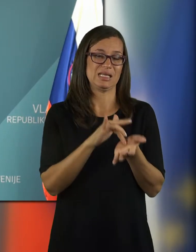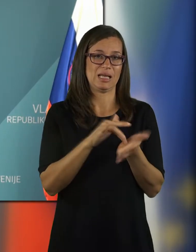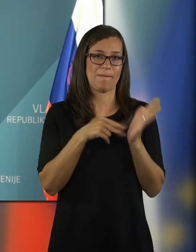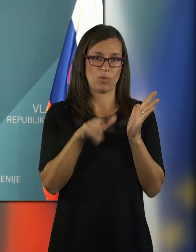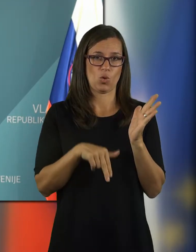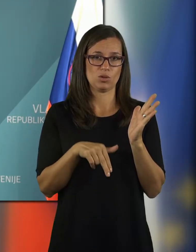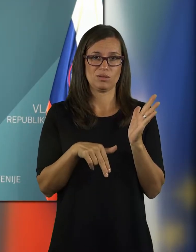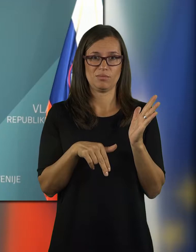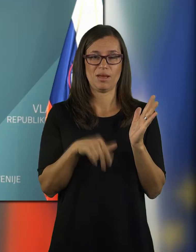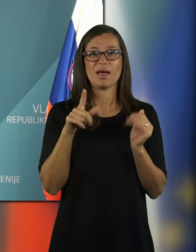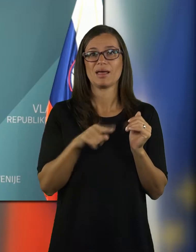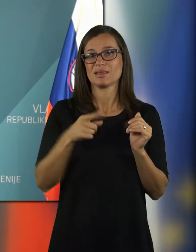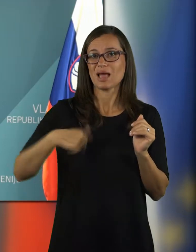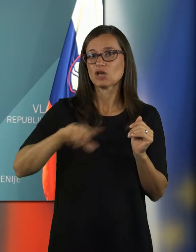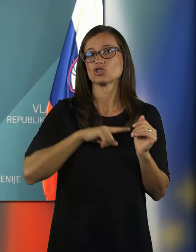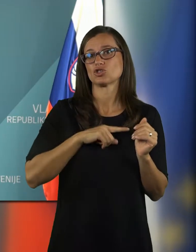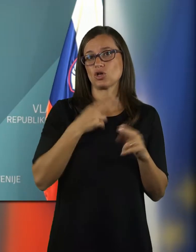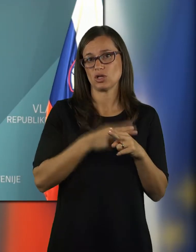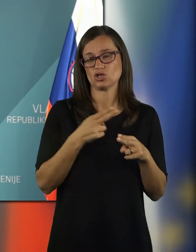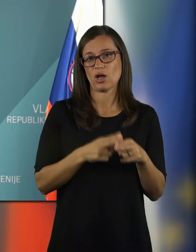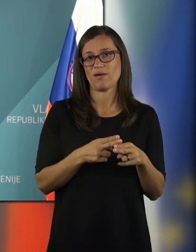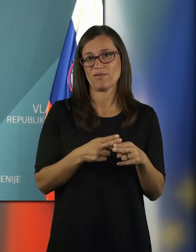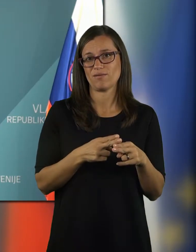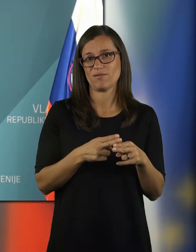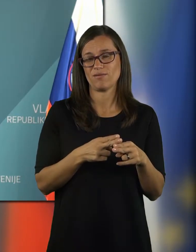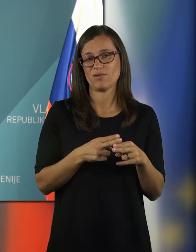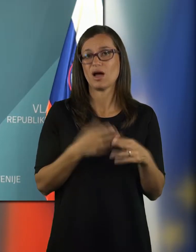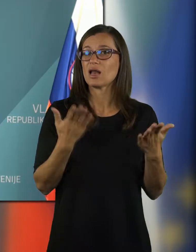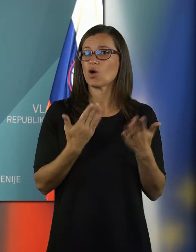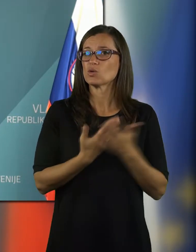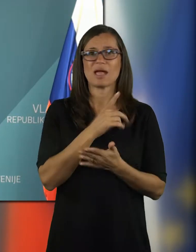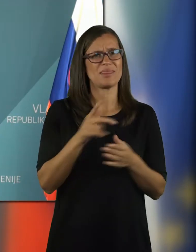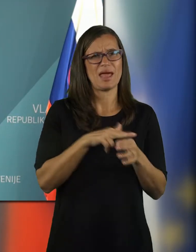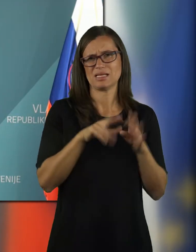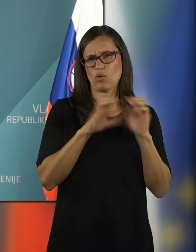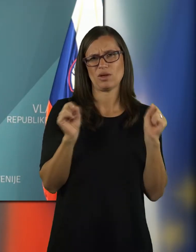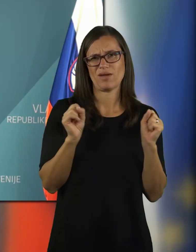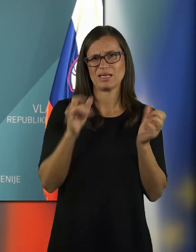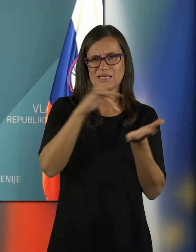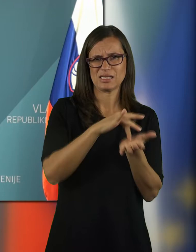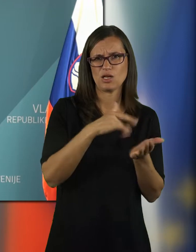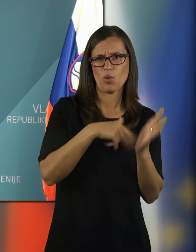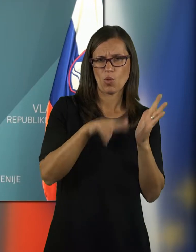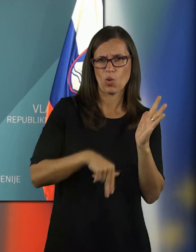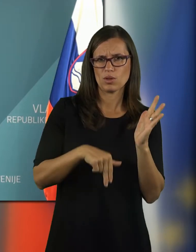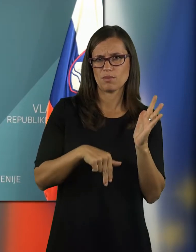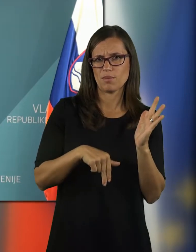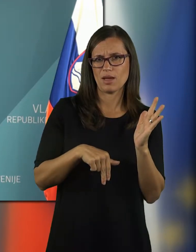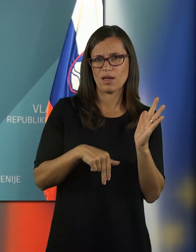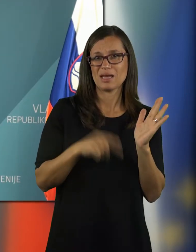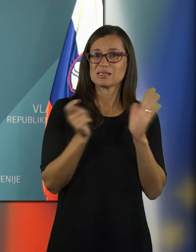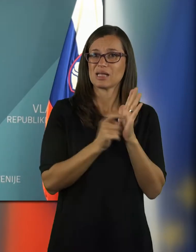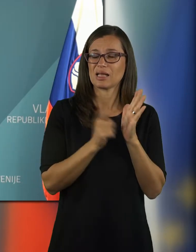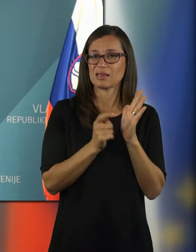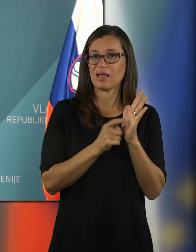cilje pogodbe in naša država lahko za neizpolnjevanje ciljev pogodbe